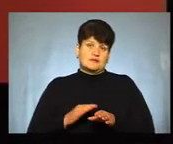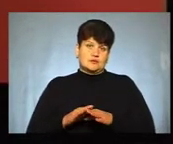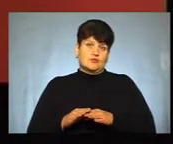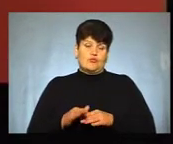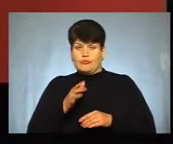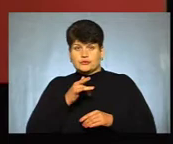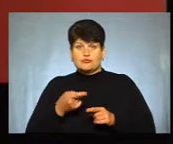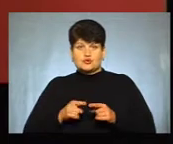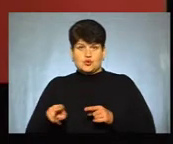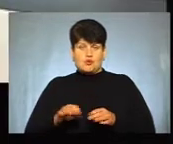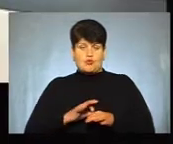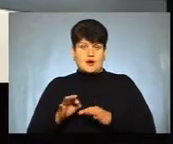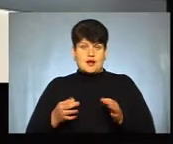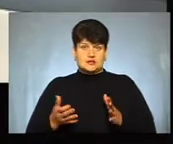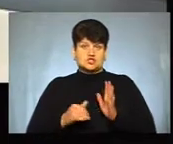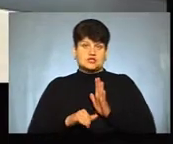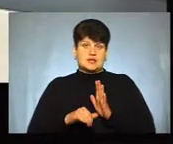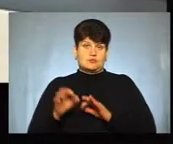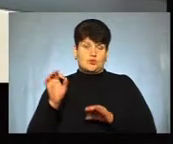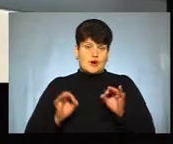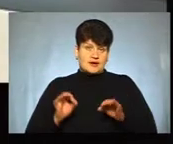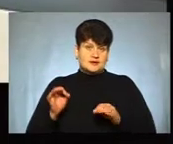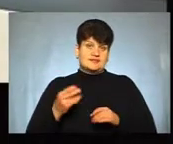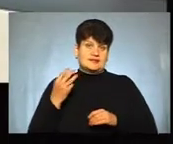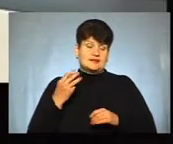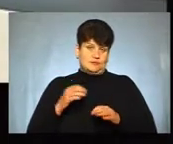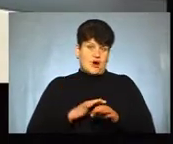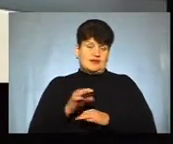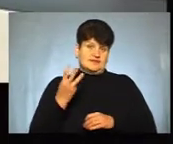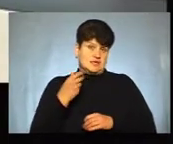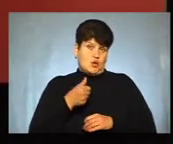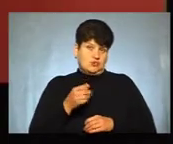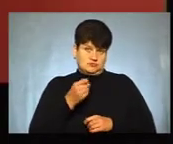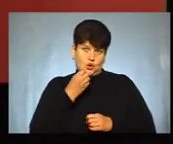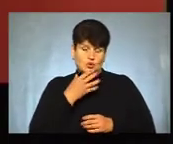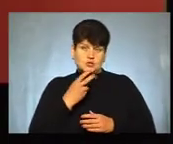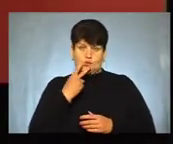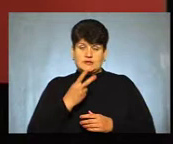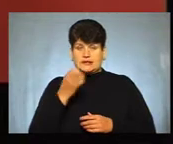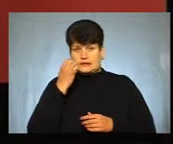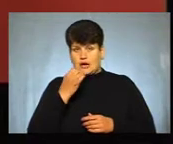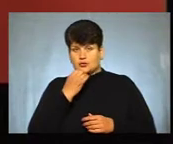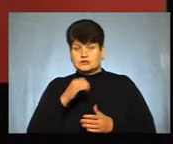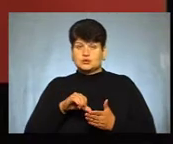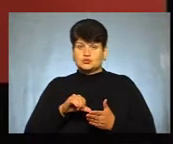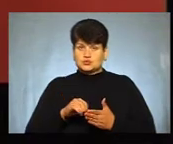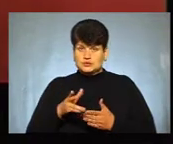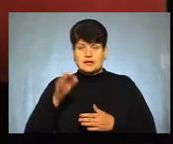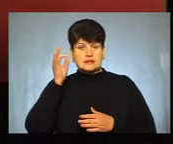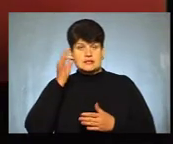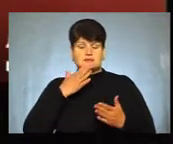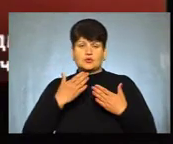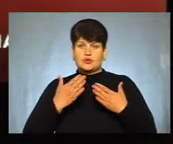проєкту за громадський бюджет, тобто 60 проєктів за 3 роки. Хороший показник. Тож я дякую за участь у нашому ефірі. Нагадаю, що ми